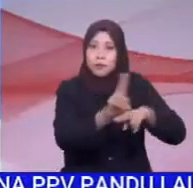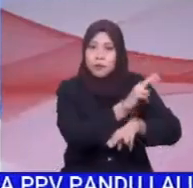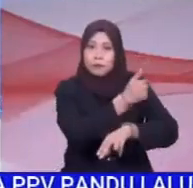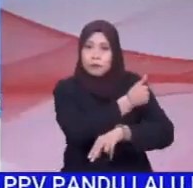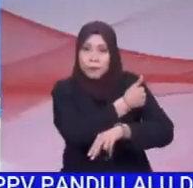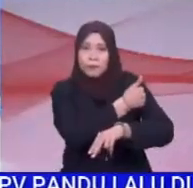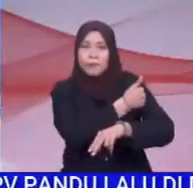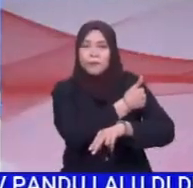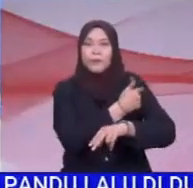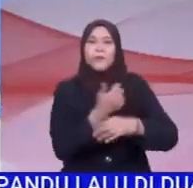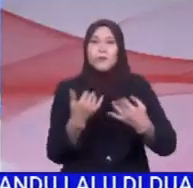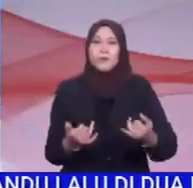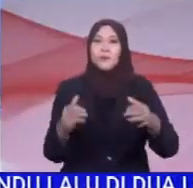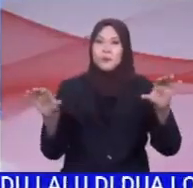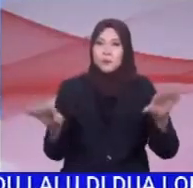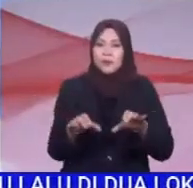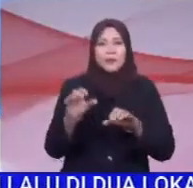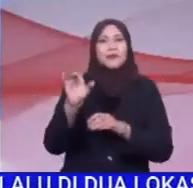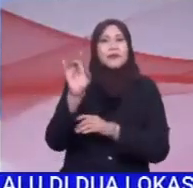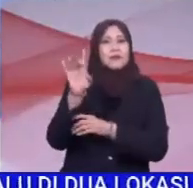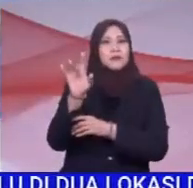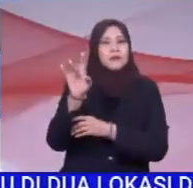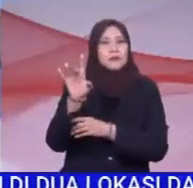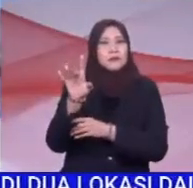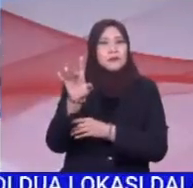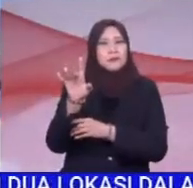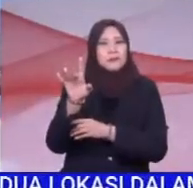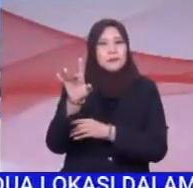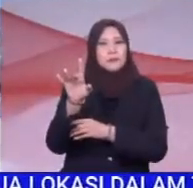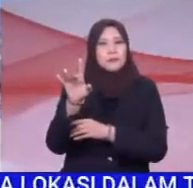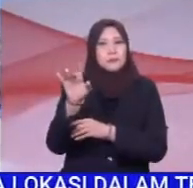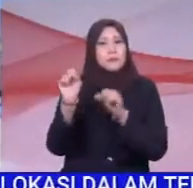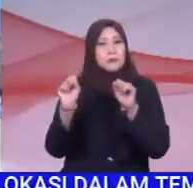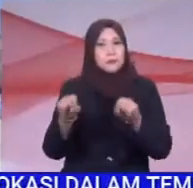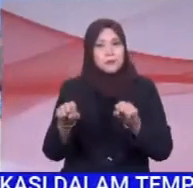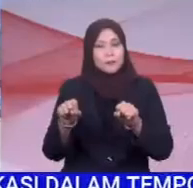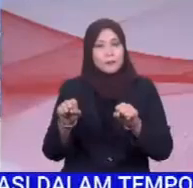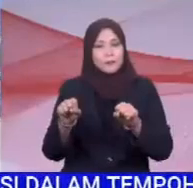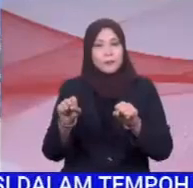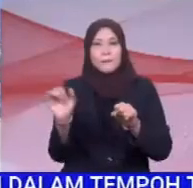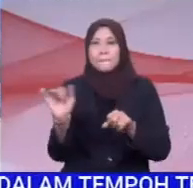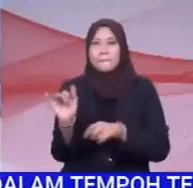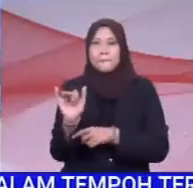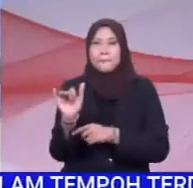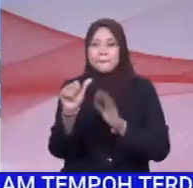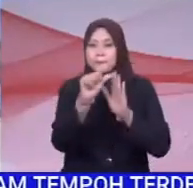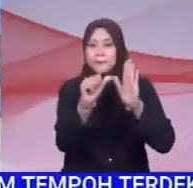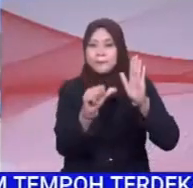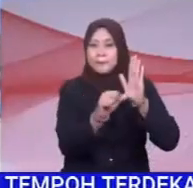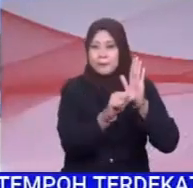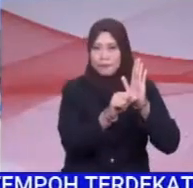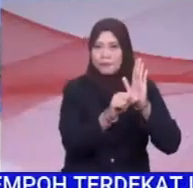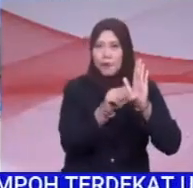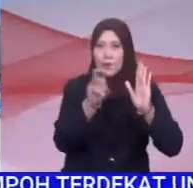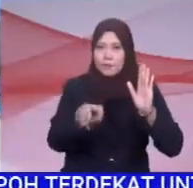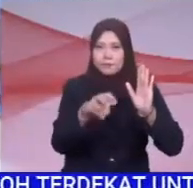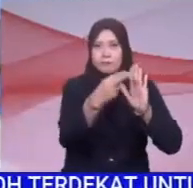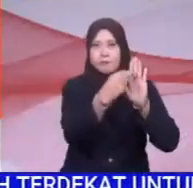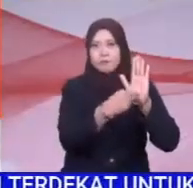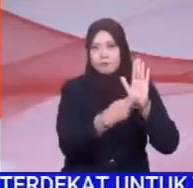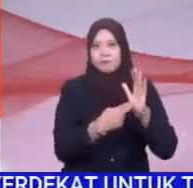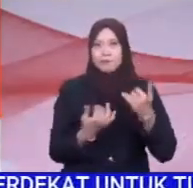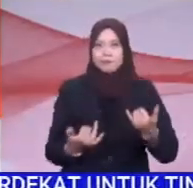nak buat insyaAllah kalau boleh kita jadikan dia sebagai satu akta ordinan pada kali